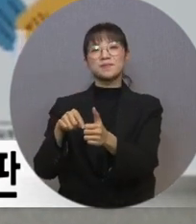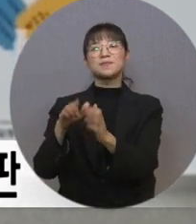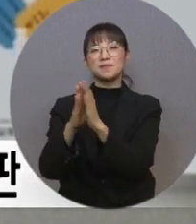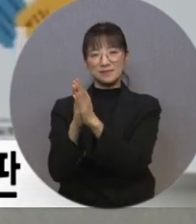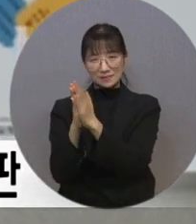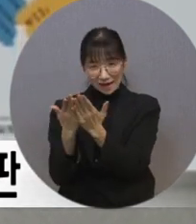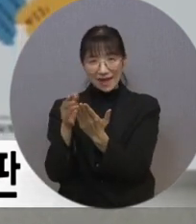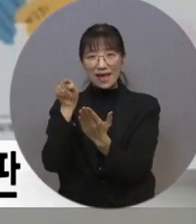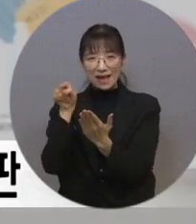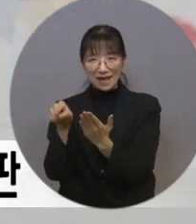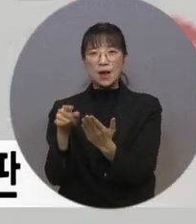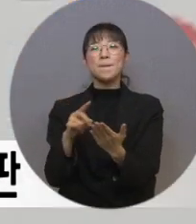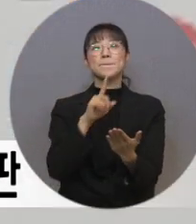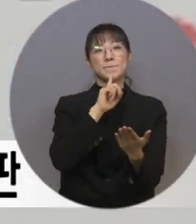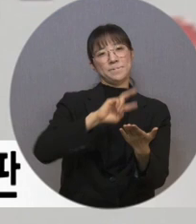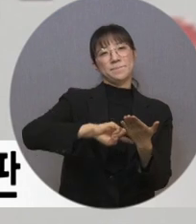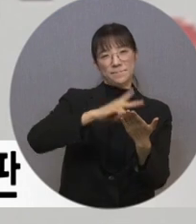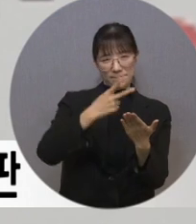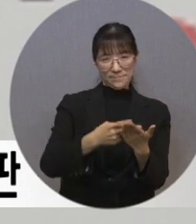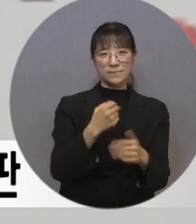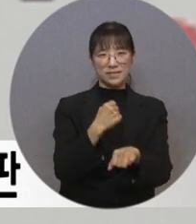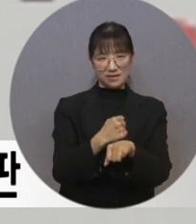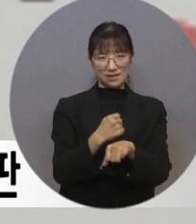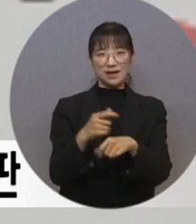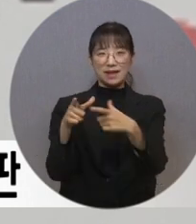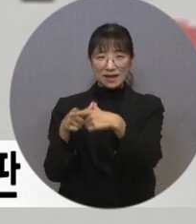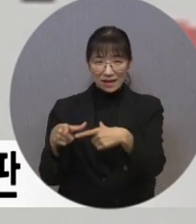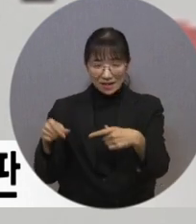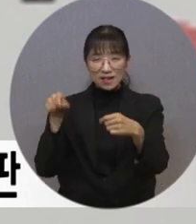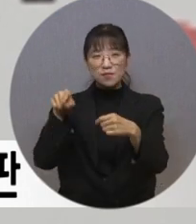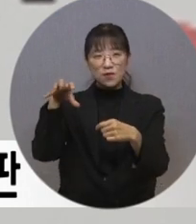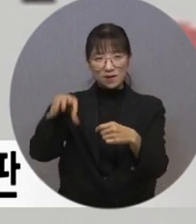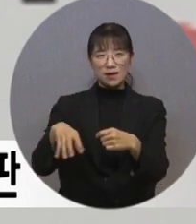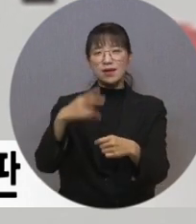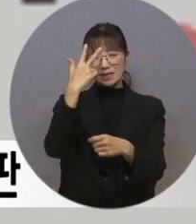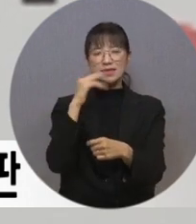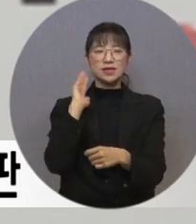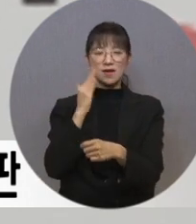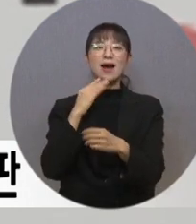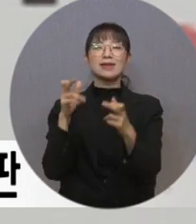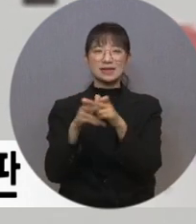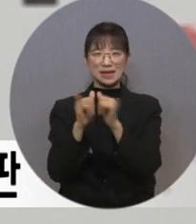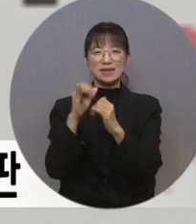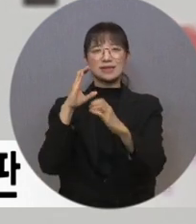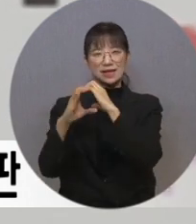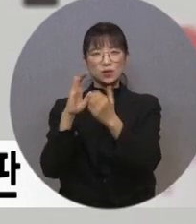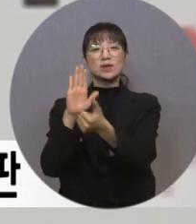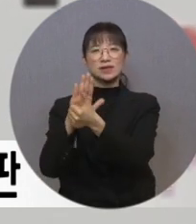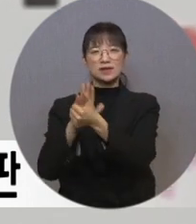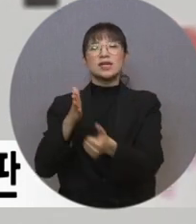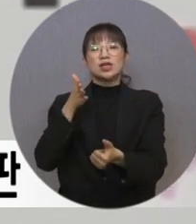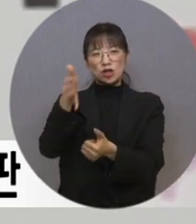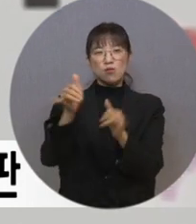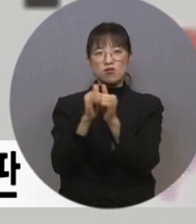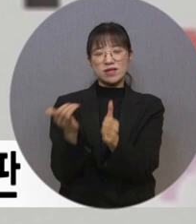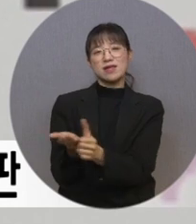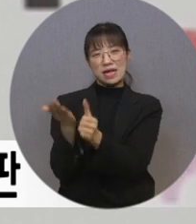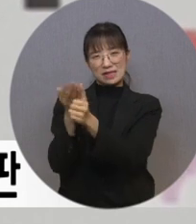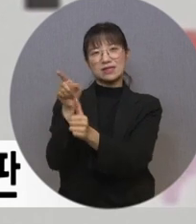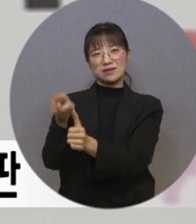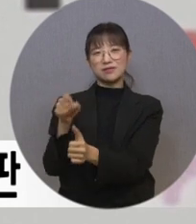지침서를 번역한 도서로 원서는 일본에서 시청각장애인의 의사소통을 지원하는 전문 인력을